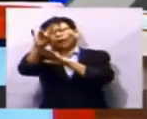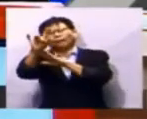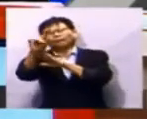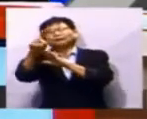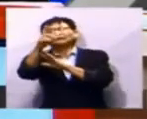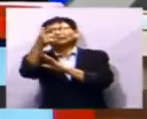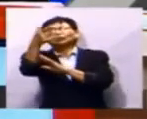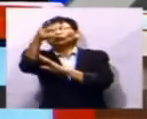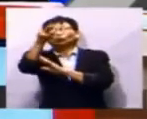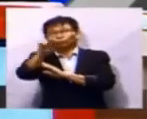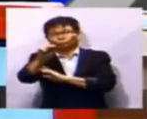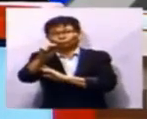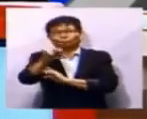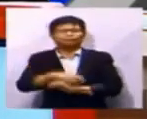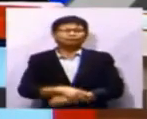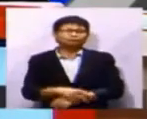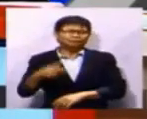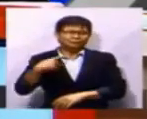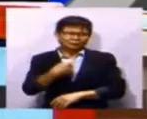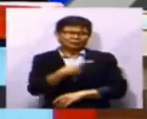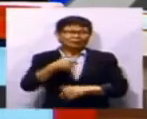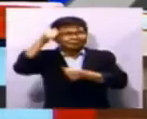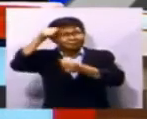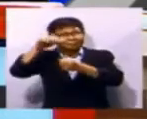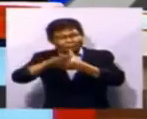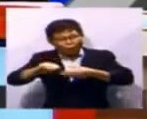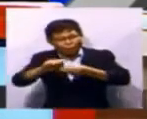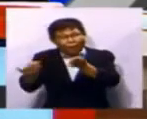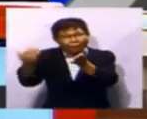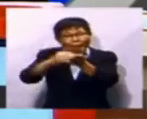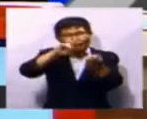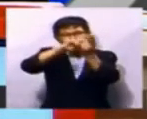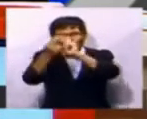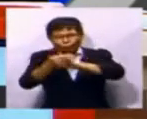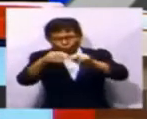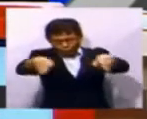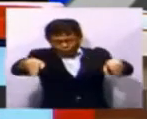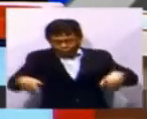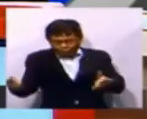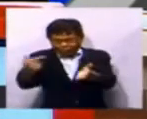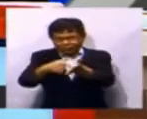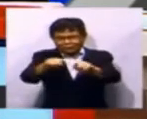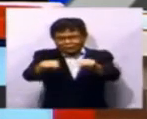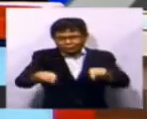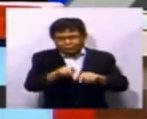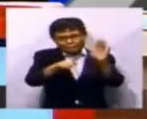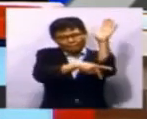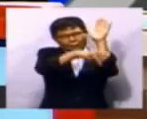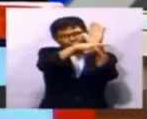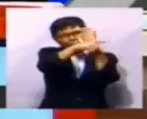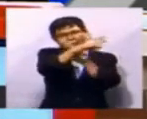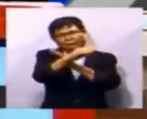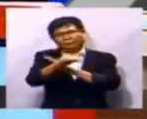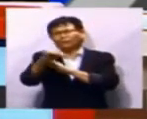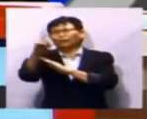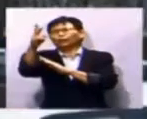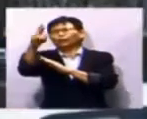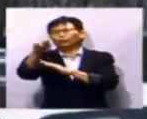kawasan Dewan Undangan Negeri Dun. Kita imbas kembali perubahan persempadanan semula kawasan Parlimen dan DUN.